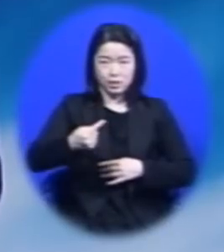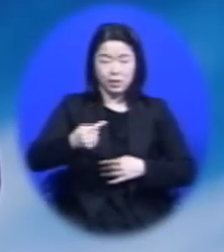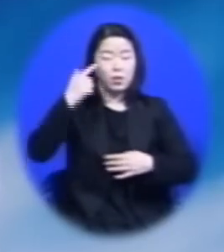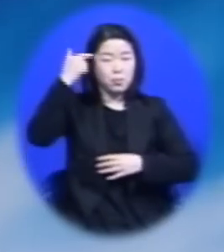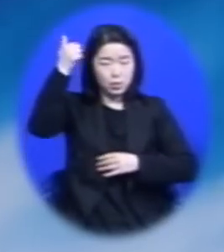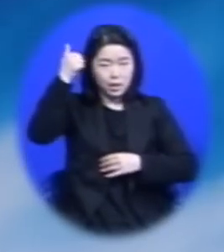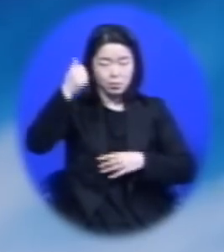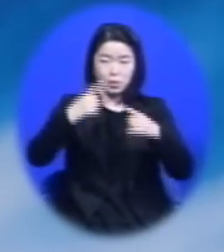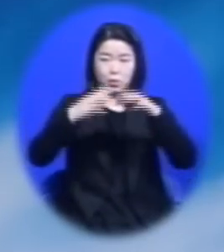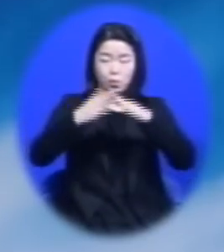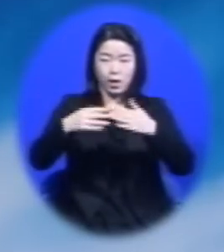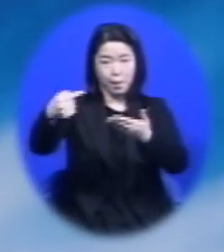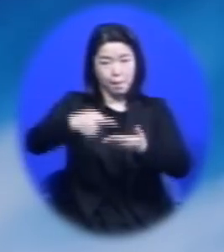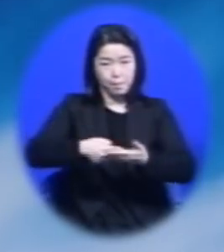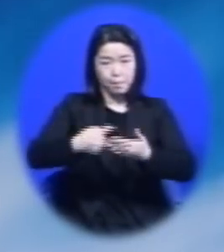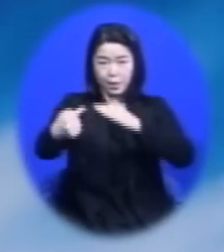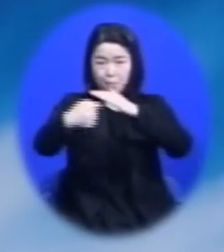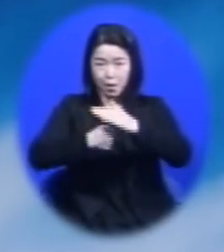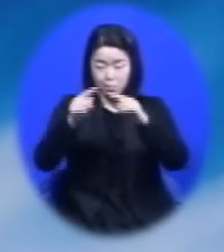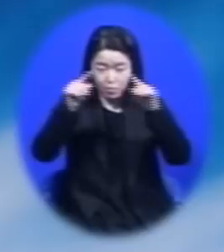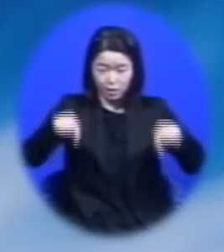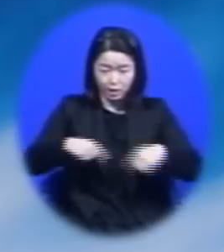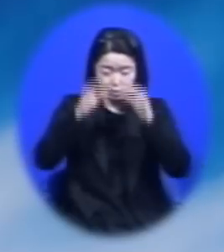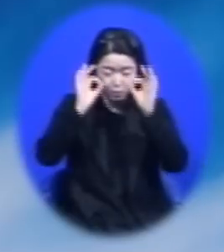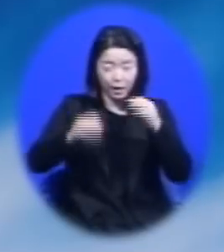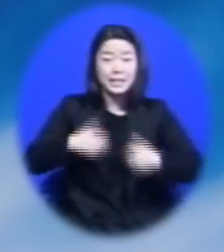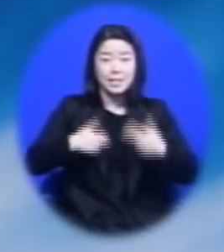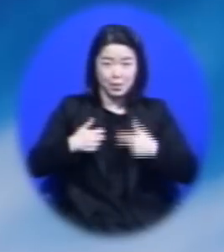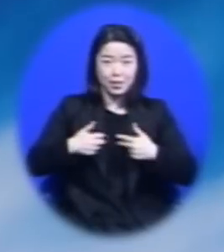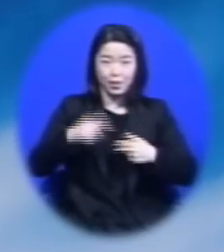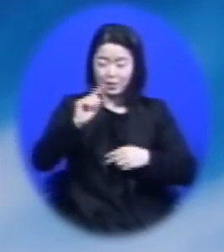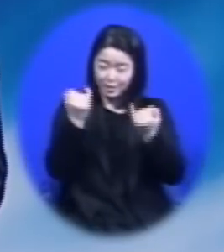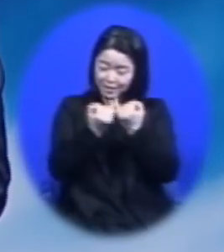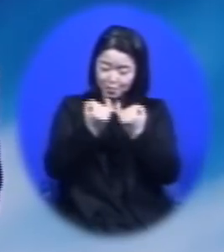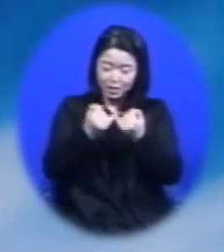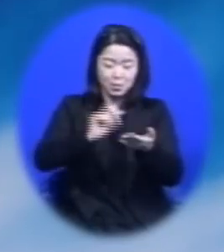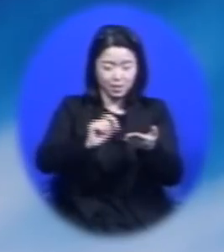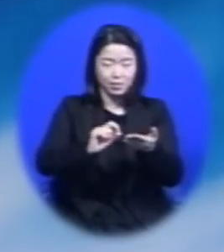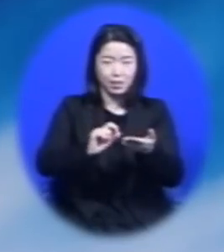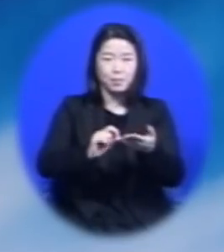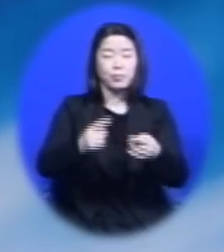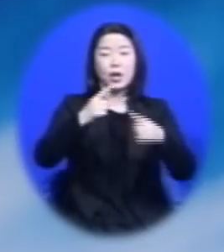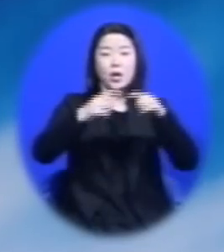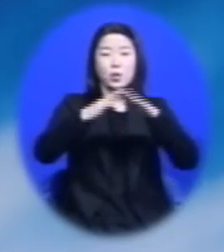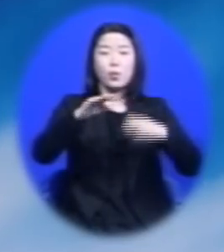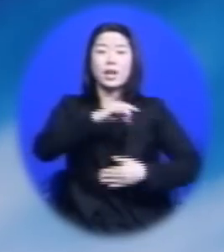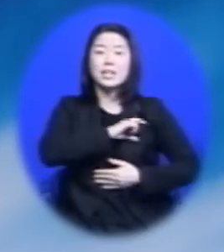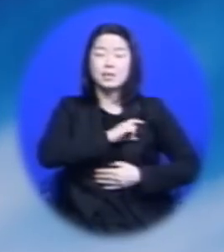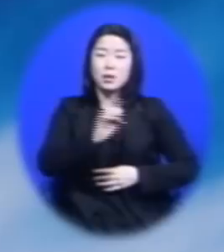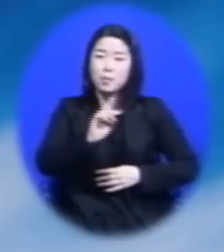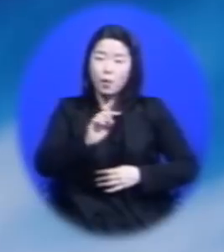이렇게 보다가 재밌는 카드를 하나 보았어요 어떤 자매님이 쓰신 건데 교회 이름이